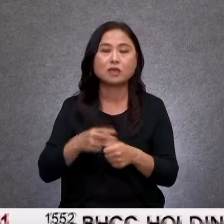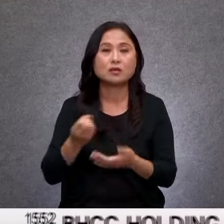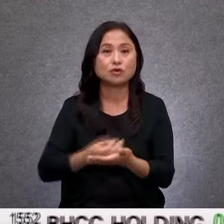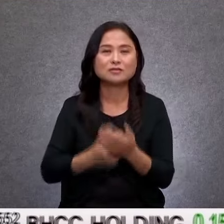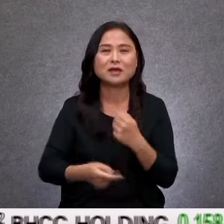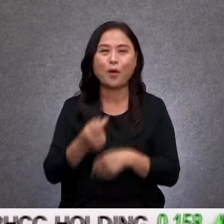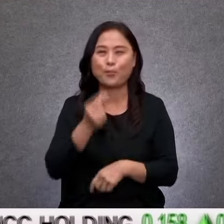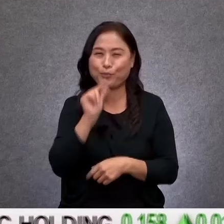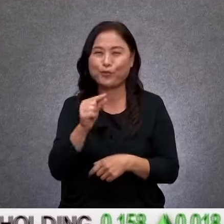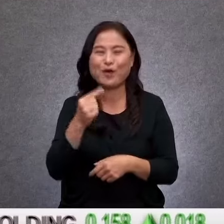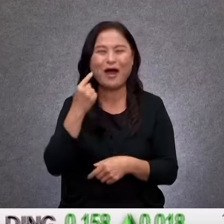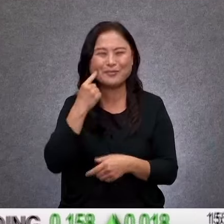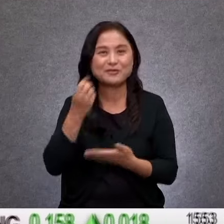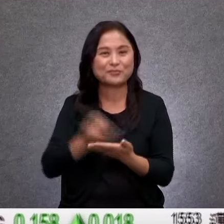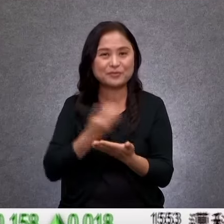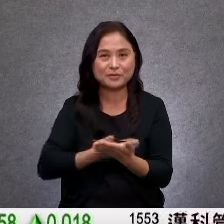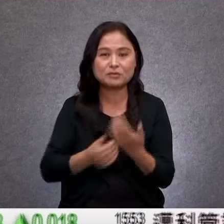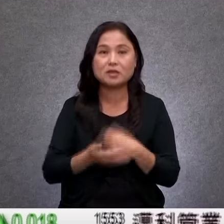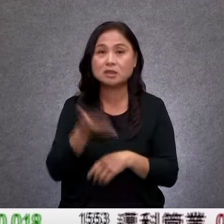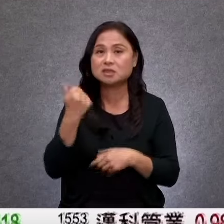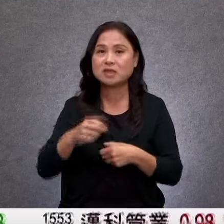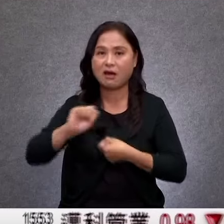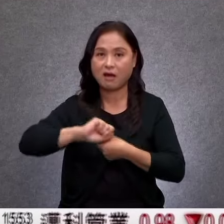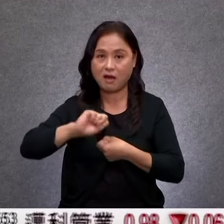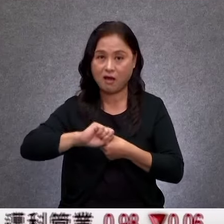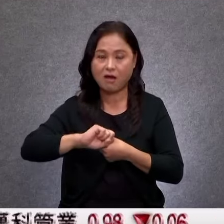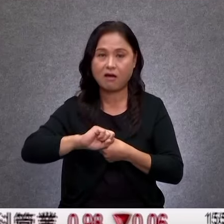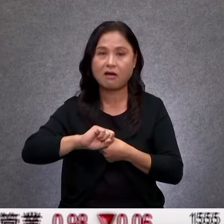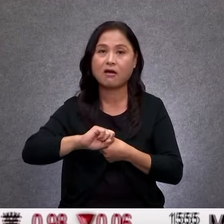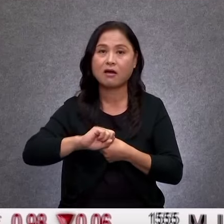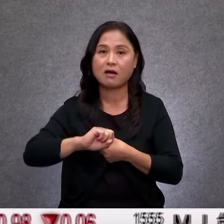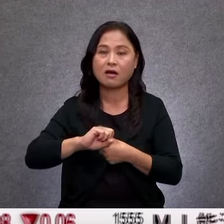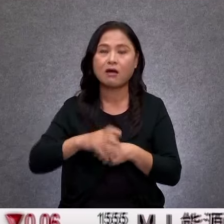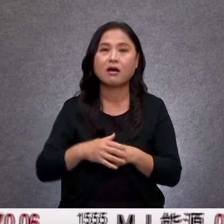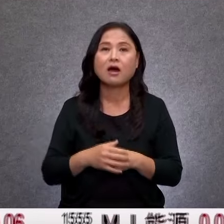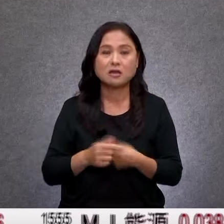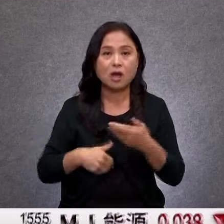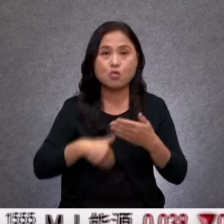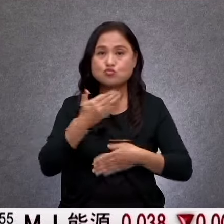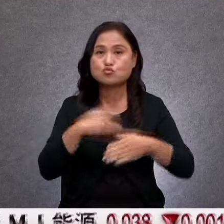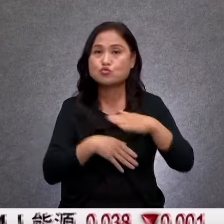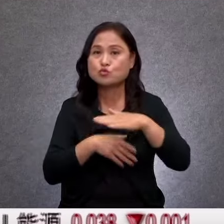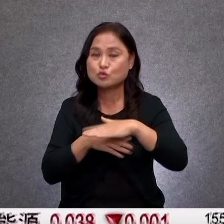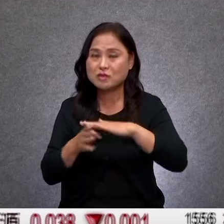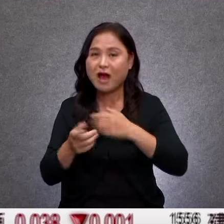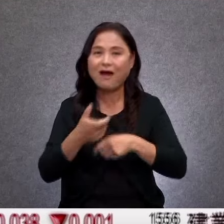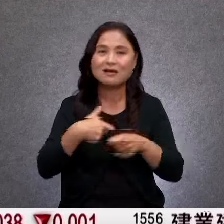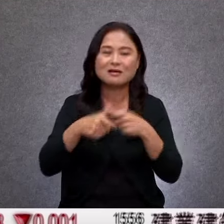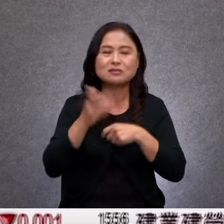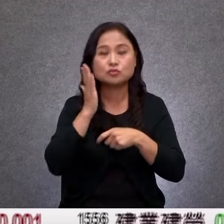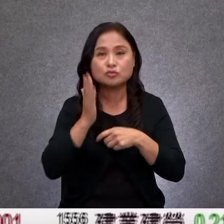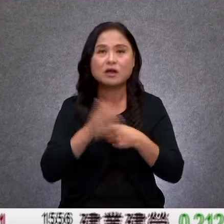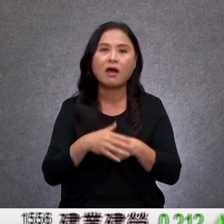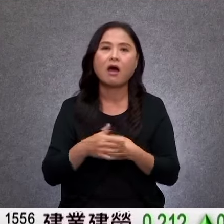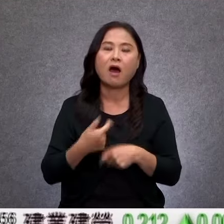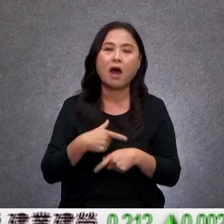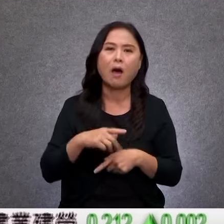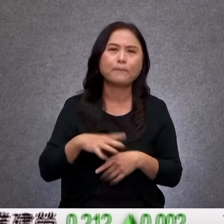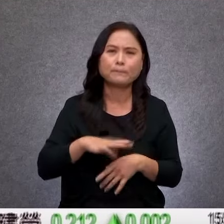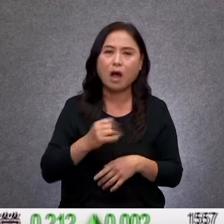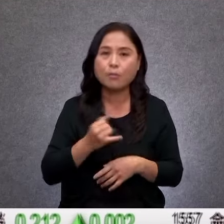哋樓宇需求管理措施俗稱就辣椒啦，當年引入嘅時候咧，就係個住宅市場